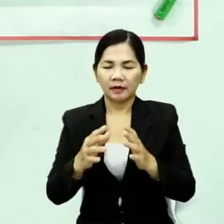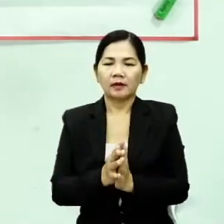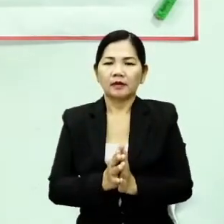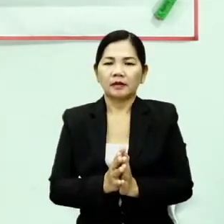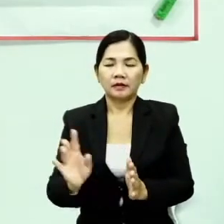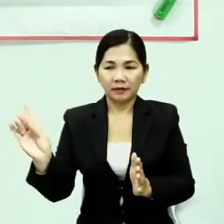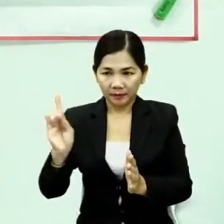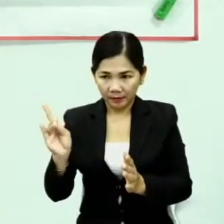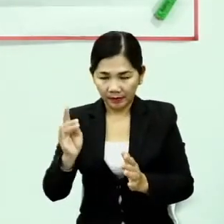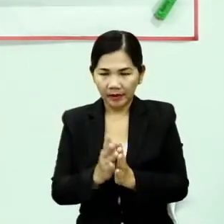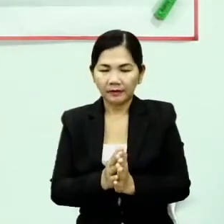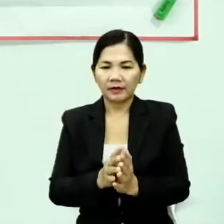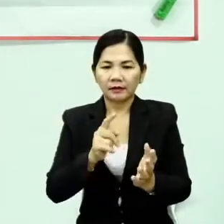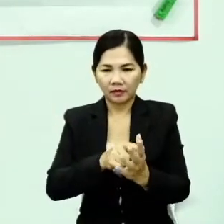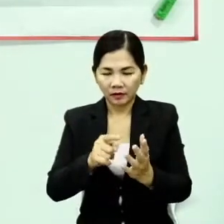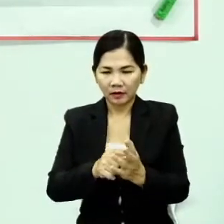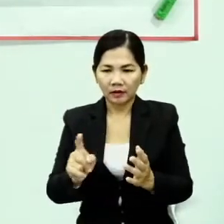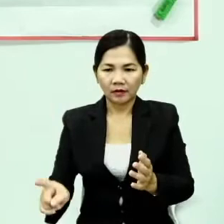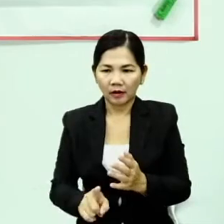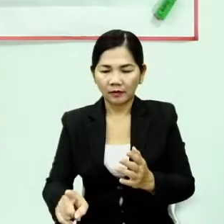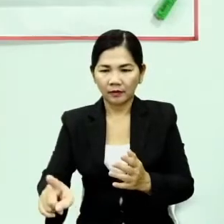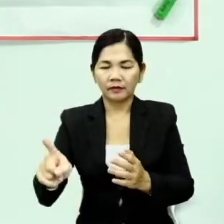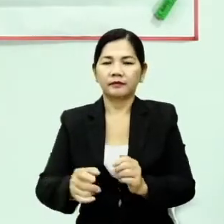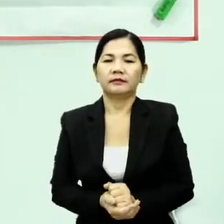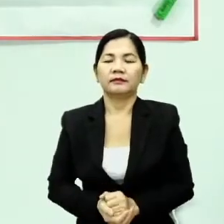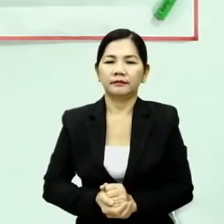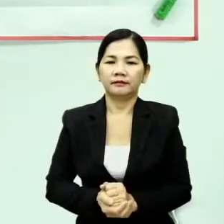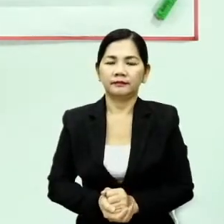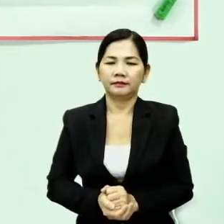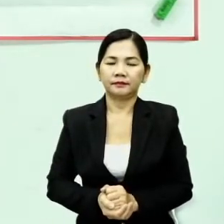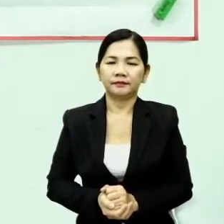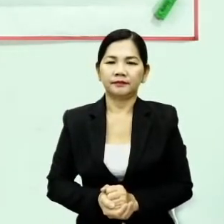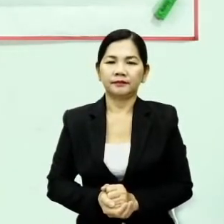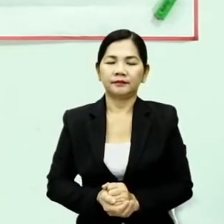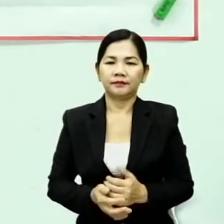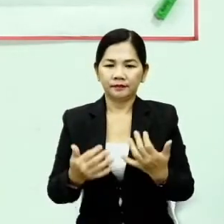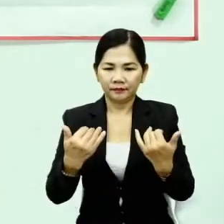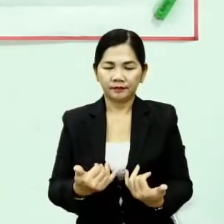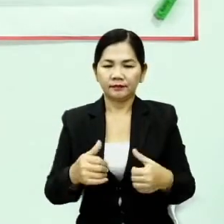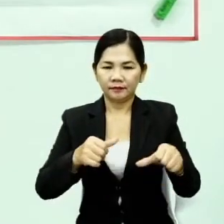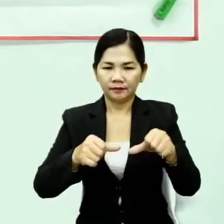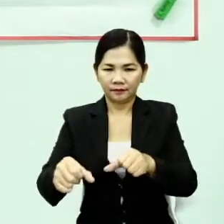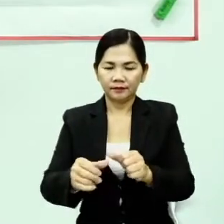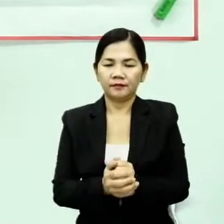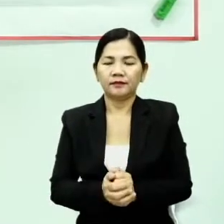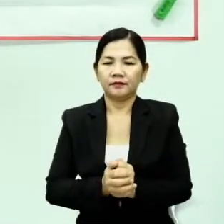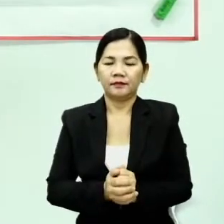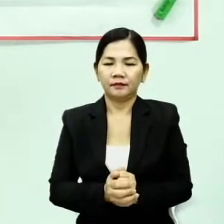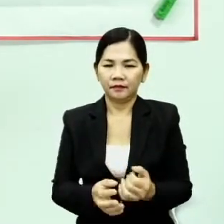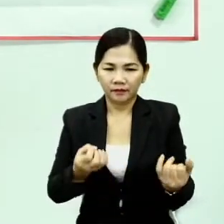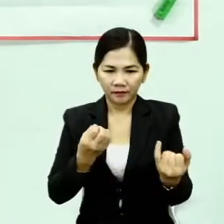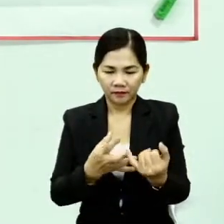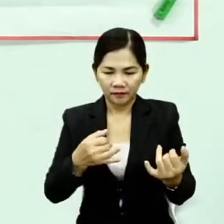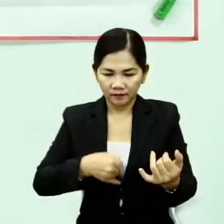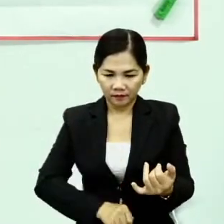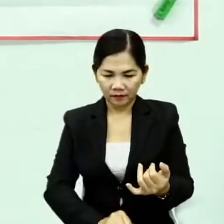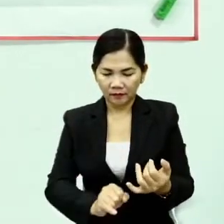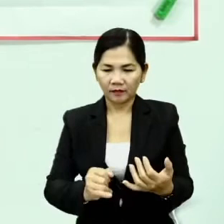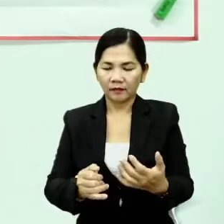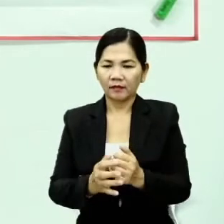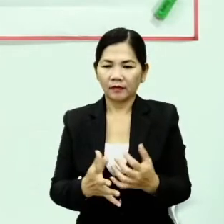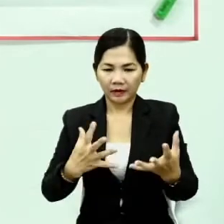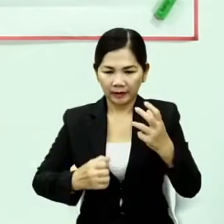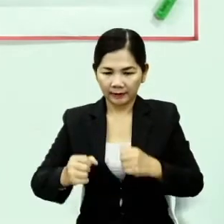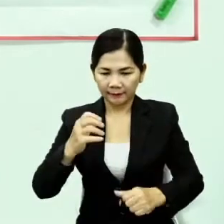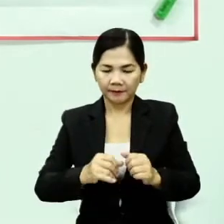nô chà chia bộ phết sát luôn rồi con lùm mùn chà ta hãy lỡ bằng tờ tiết chà chung phô sát chân châm con đòi tực đó chà cư